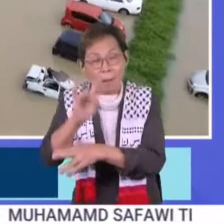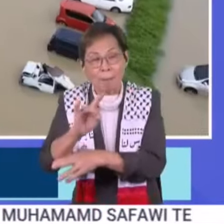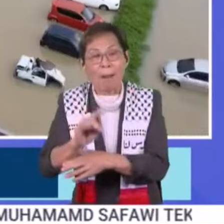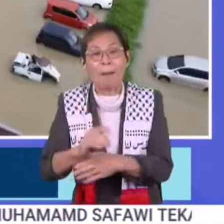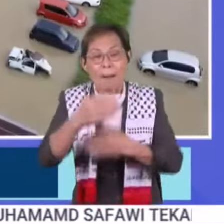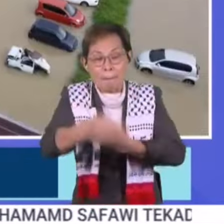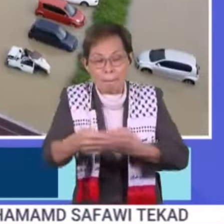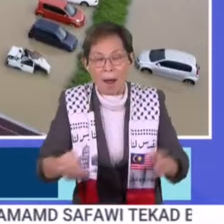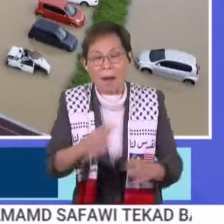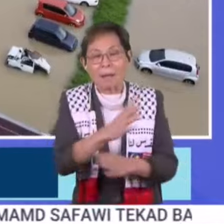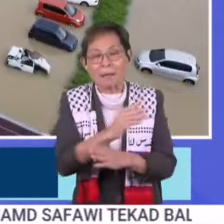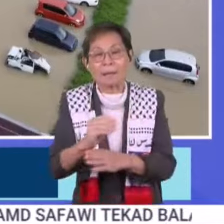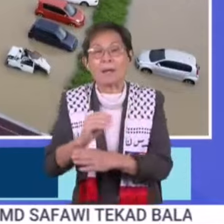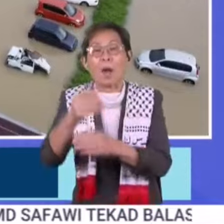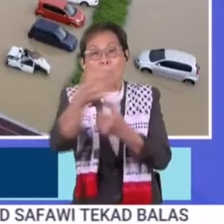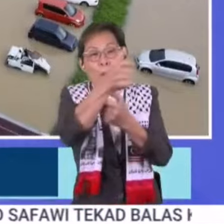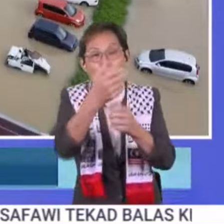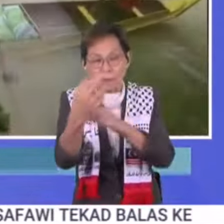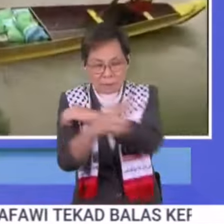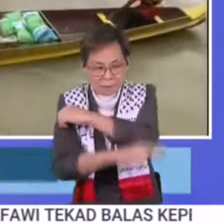negeri bersiap sedia.